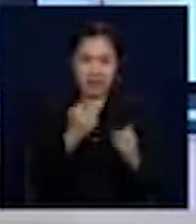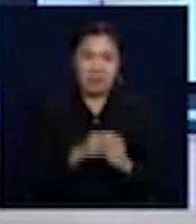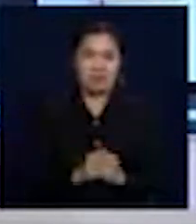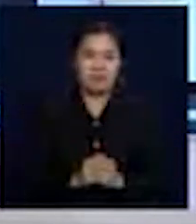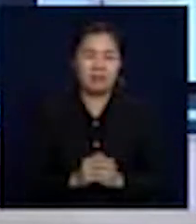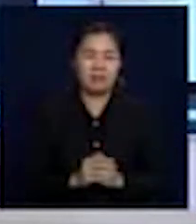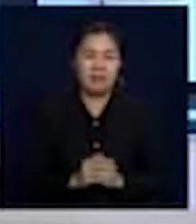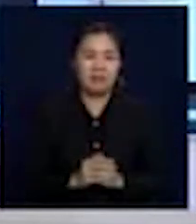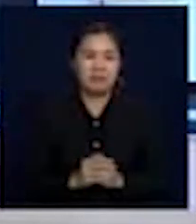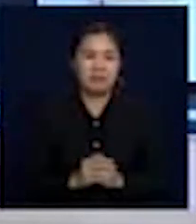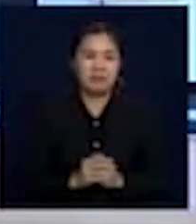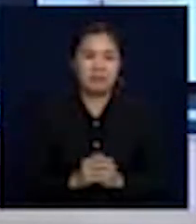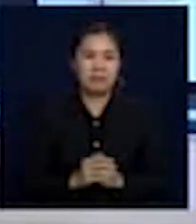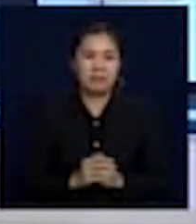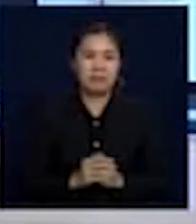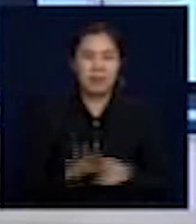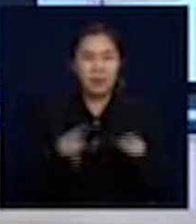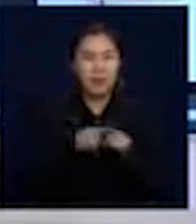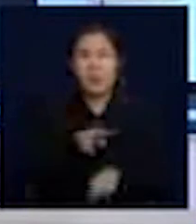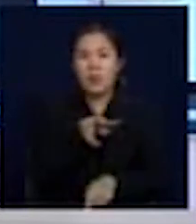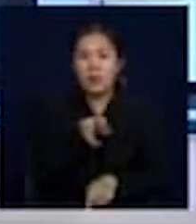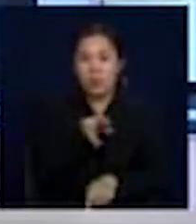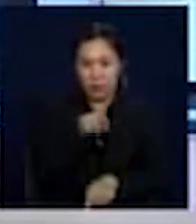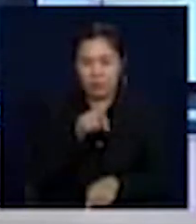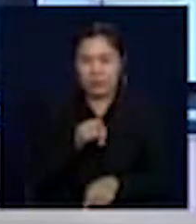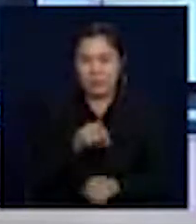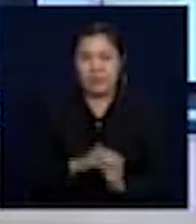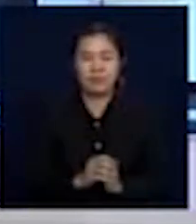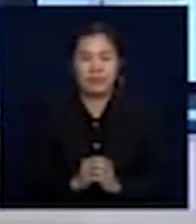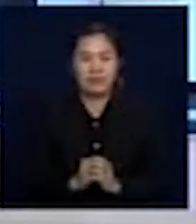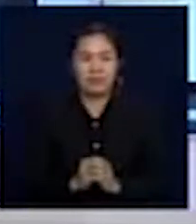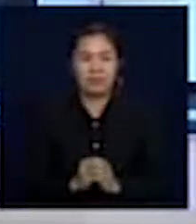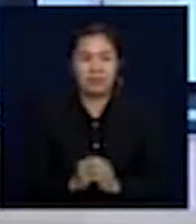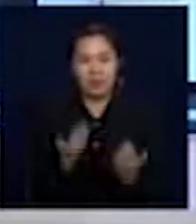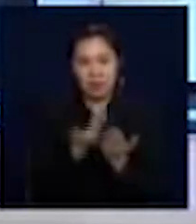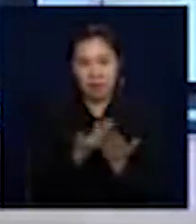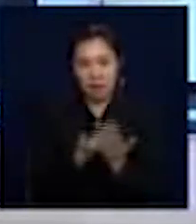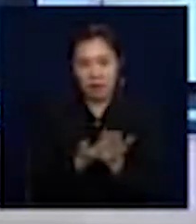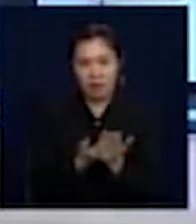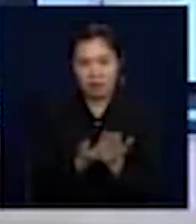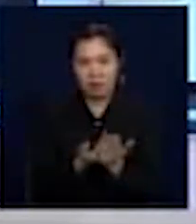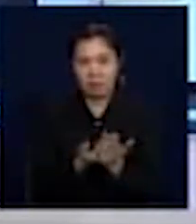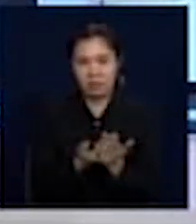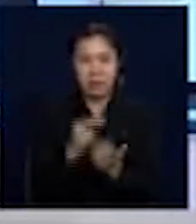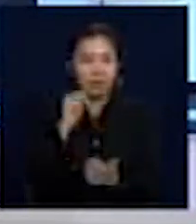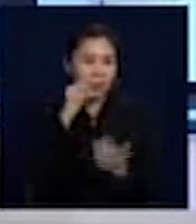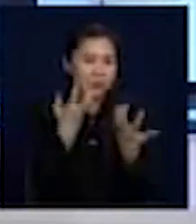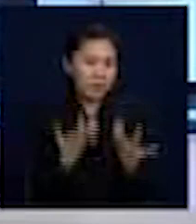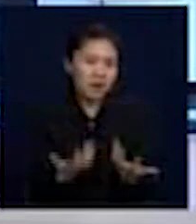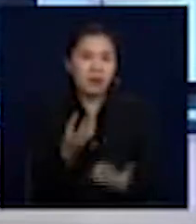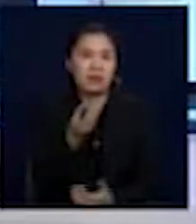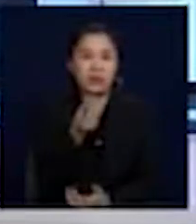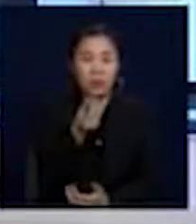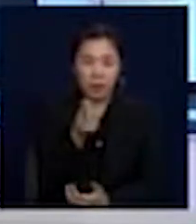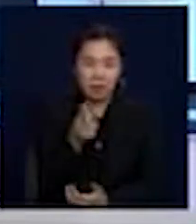คัน คู่กัน นะฮะและคาน1คันเนี่ยจะระบุรายละเอียดชัดเลยว่ารับน้ำหนักรถเท่าไหร่ให้รายละเอีย